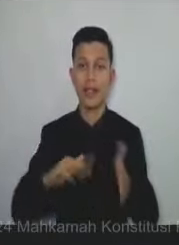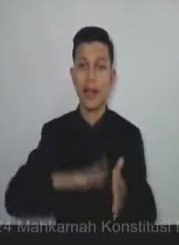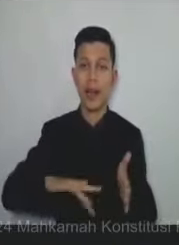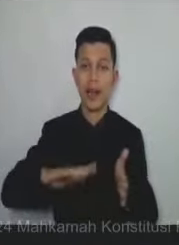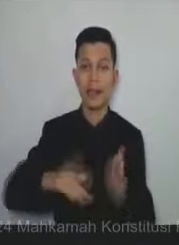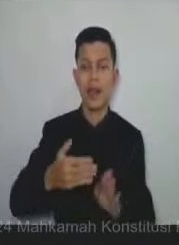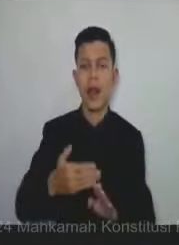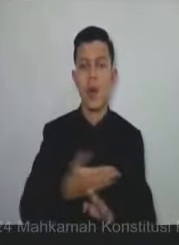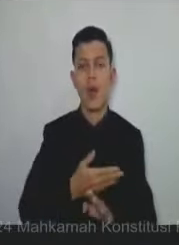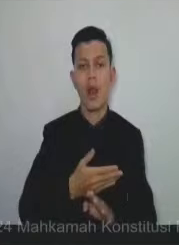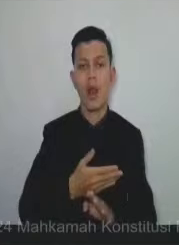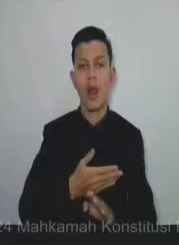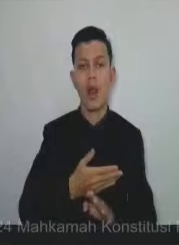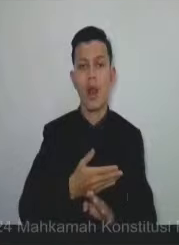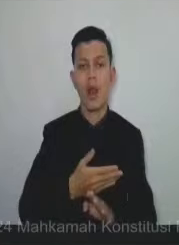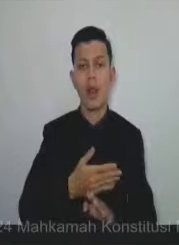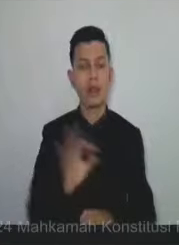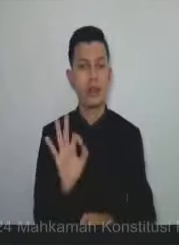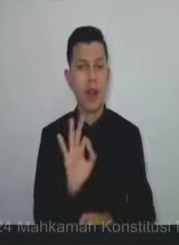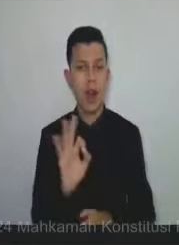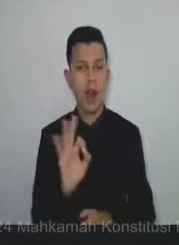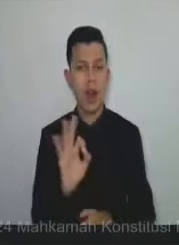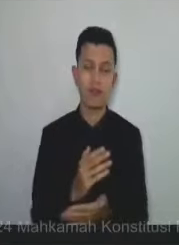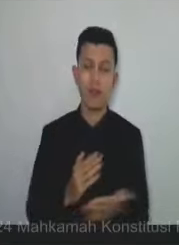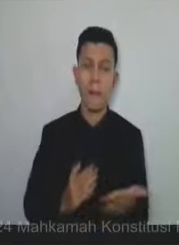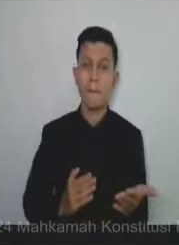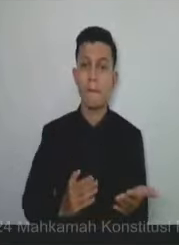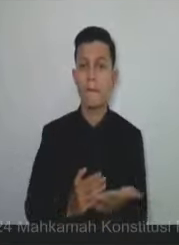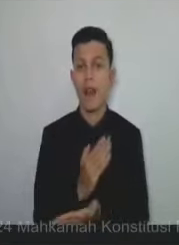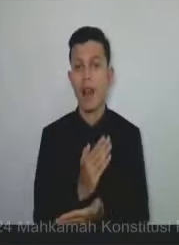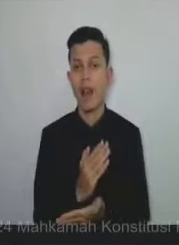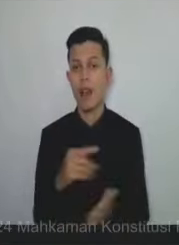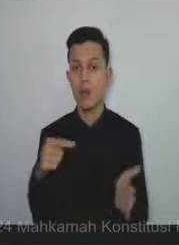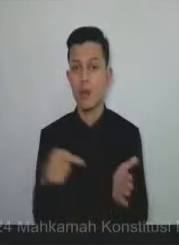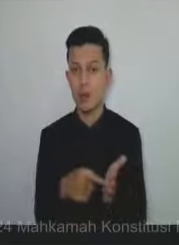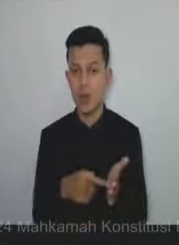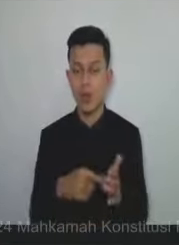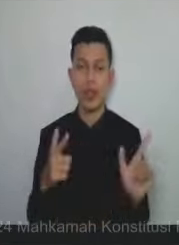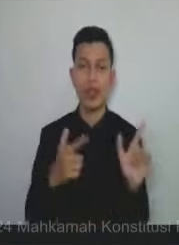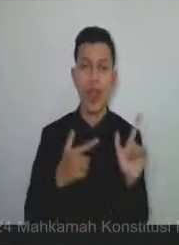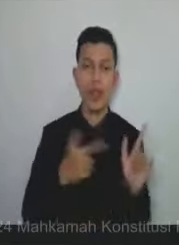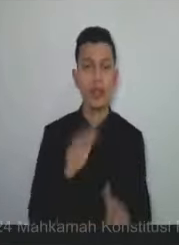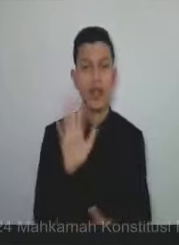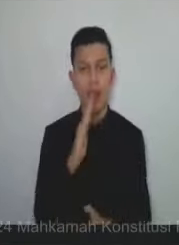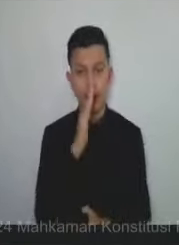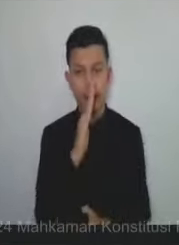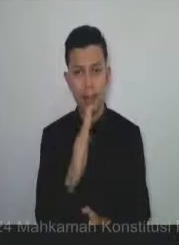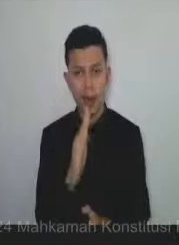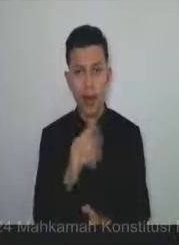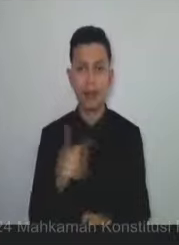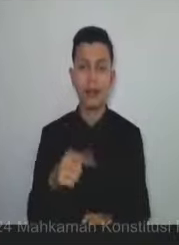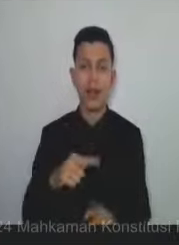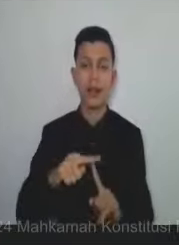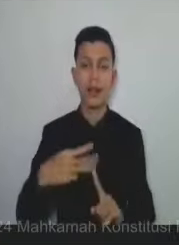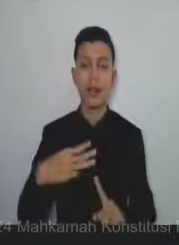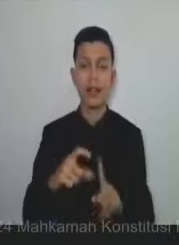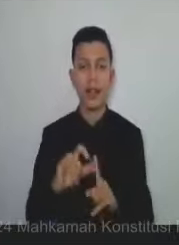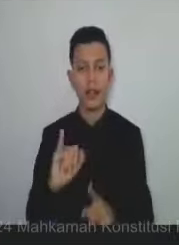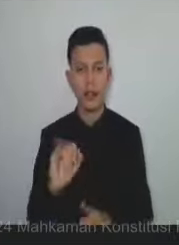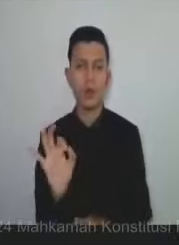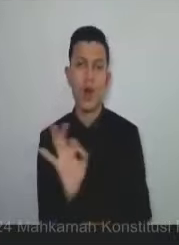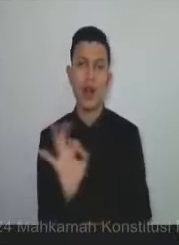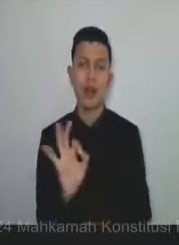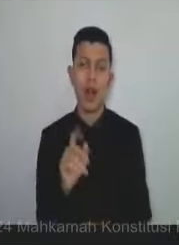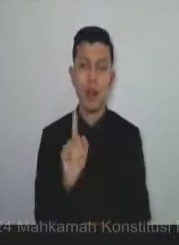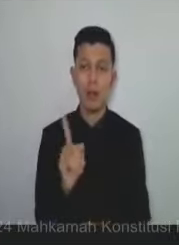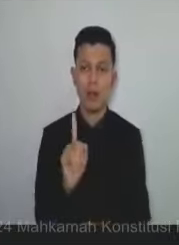tidak terdapat dugaan pelanggaran pemilu berupa ketidaknetralan TNI yang dilakukan oleh Mayor Teddy Indrawijaya karena kehadiran